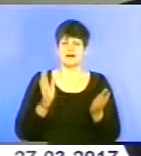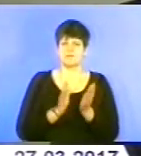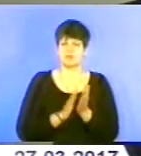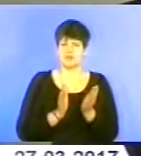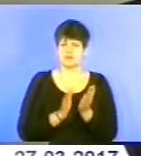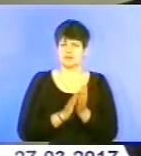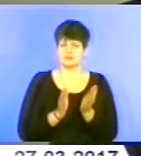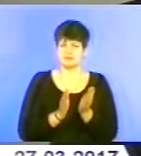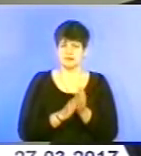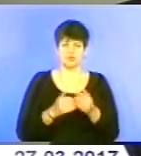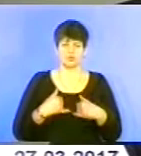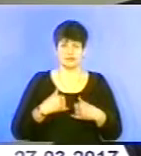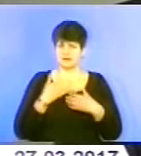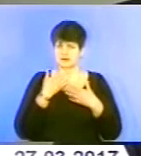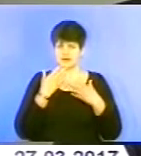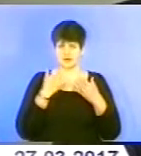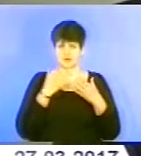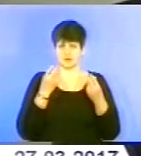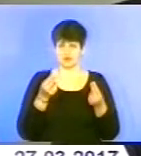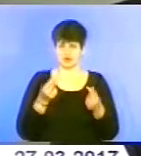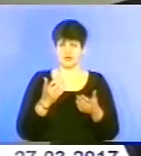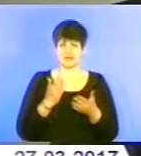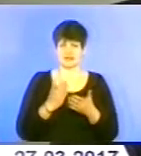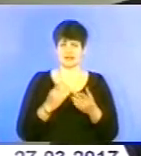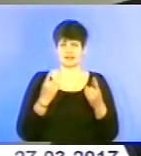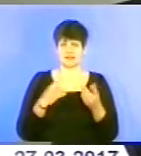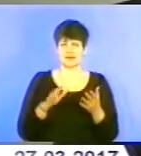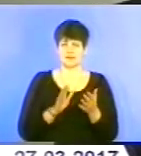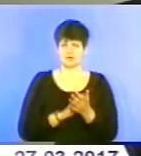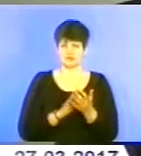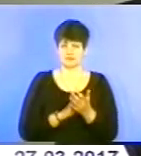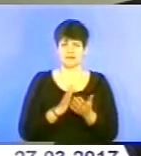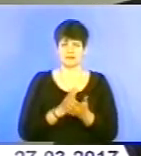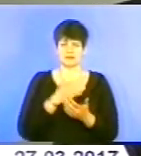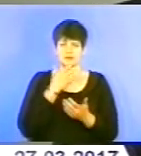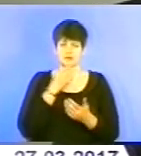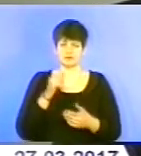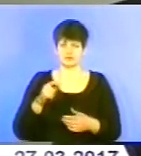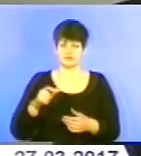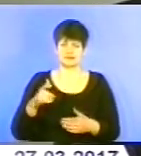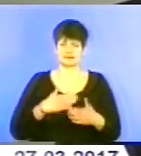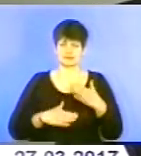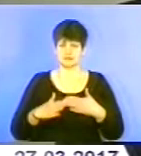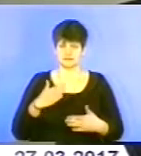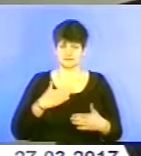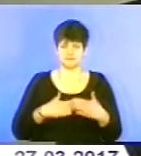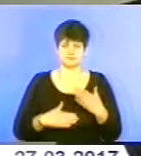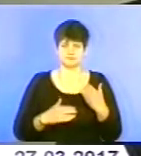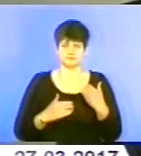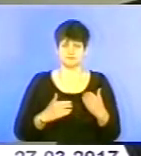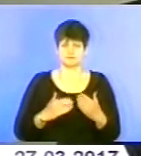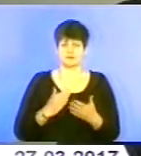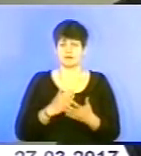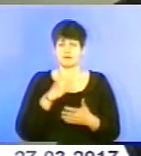маємо великих грошей, але маємо багато аплодисментів, великі аплодисменти. Маємо дуже гарну публіку, тішимося з нею, маємо